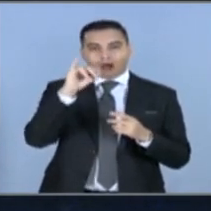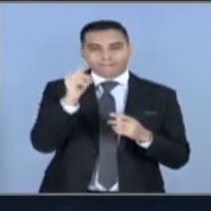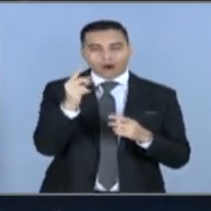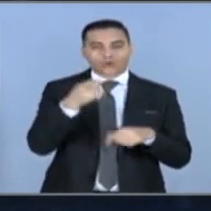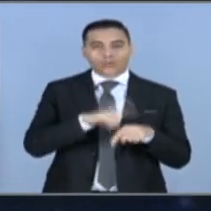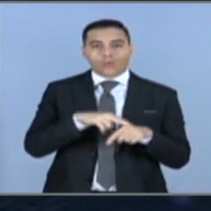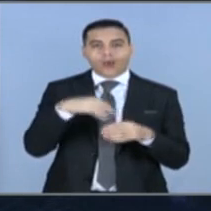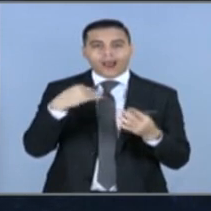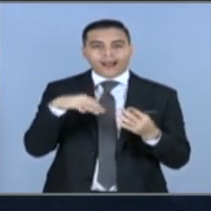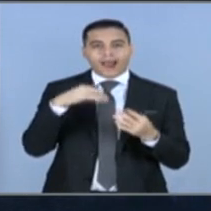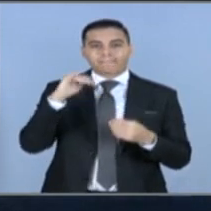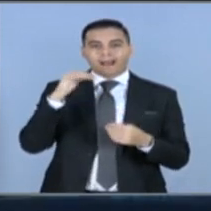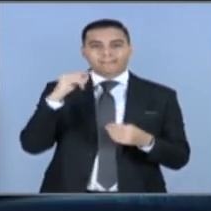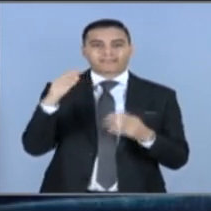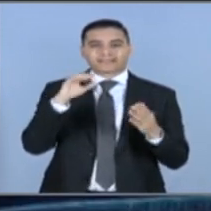وألحان محمد يحيى،